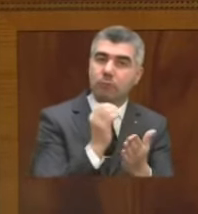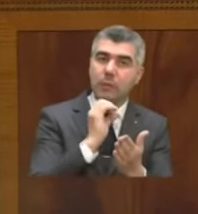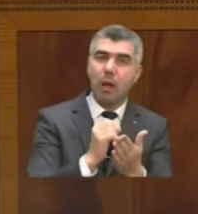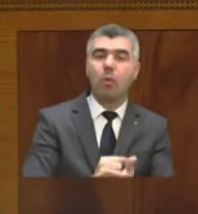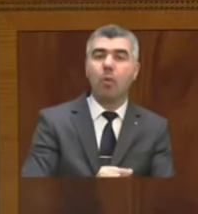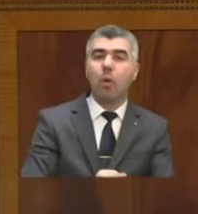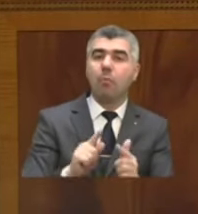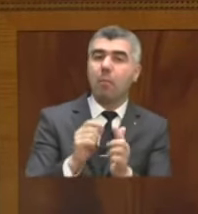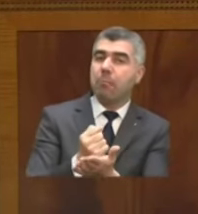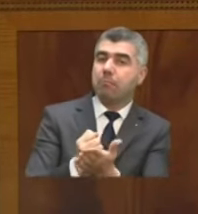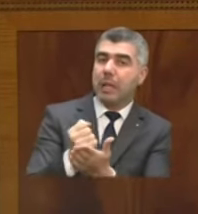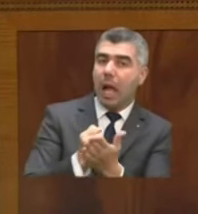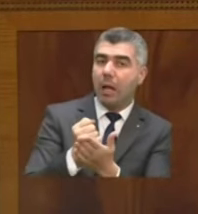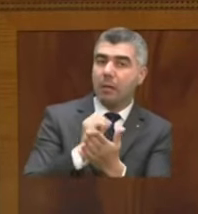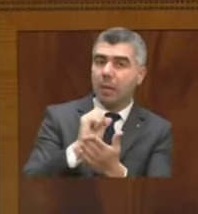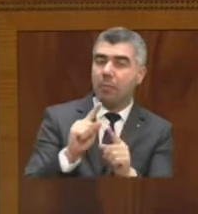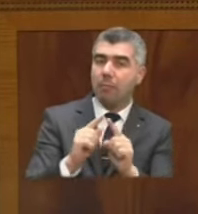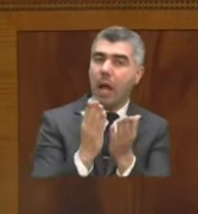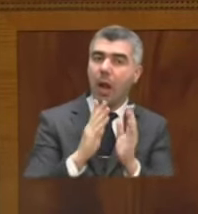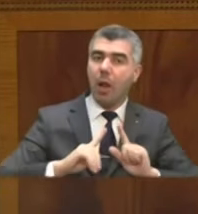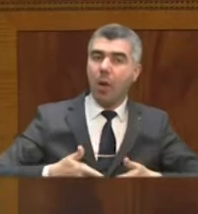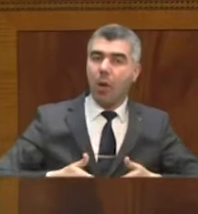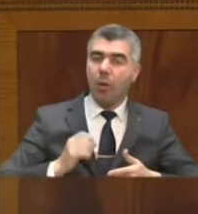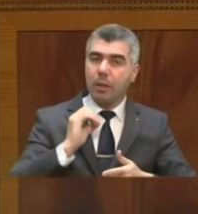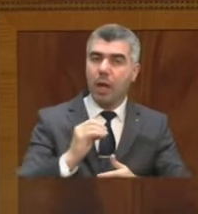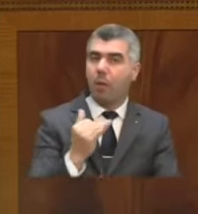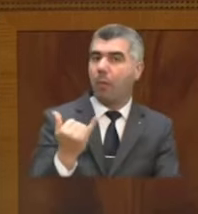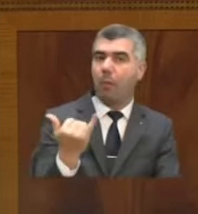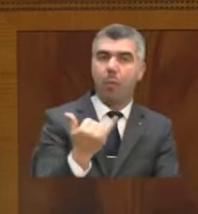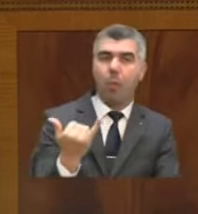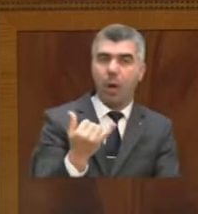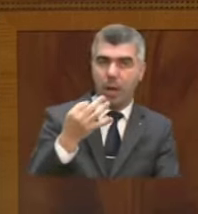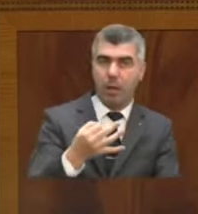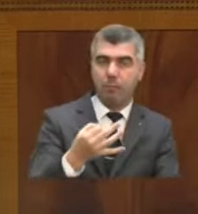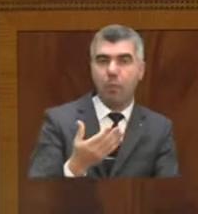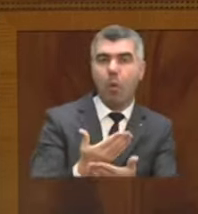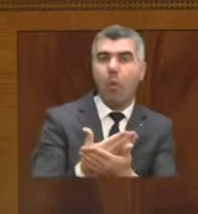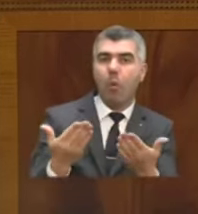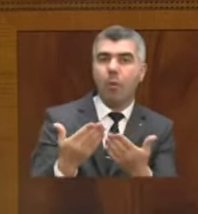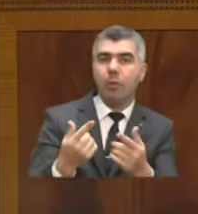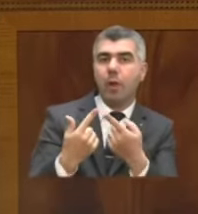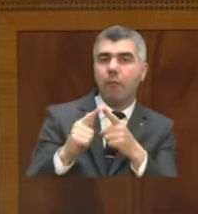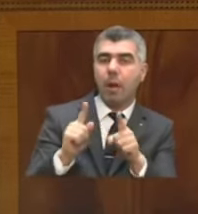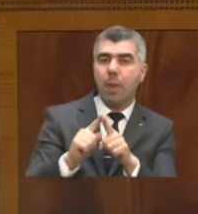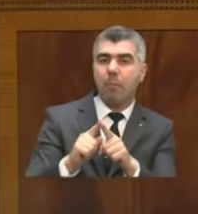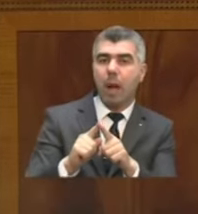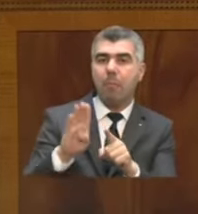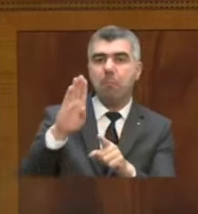اجتياز الامتحانات المدرسية مع إعطاء أهمية خاصة للمستويات